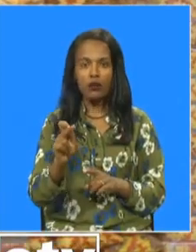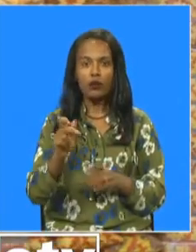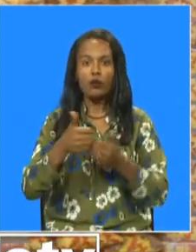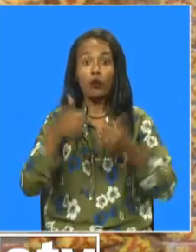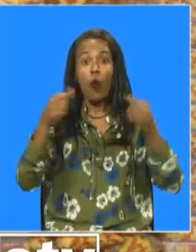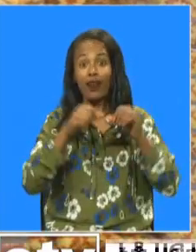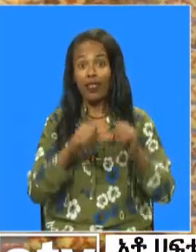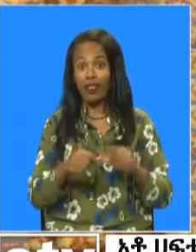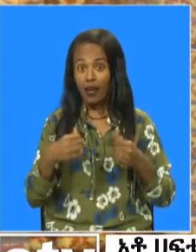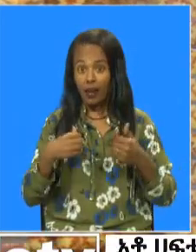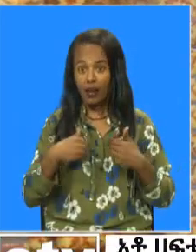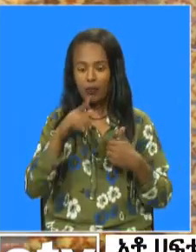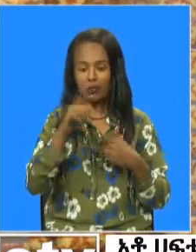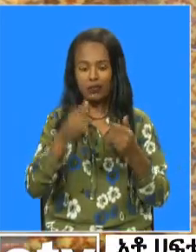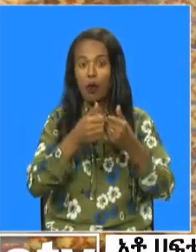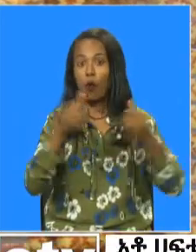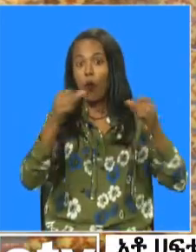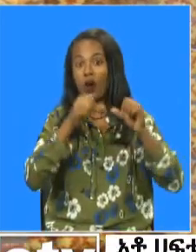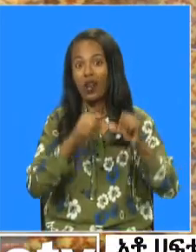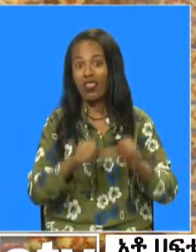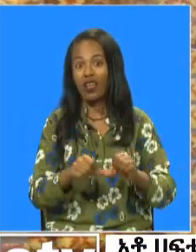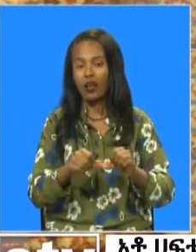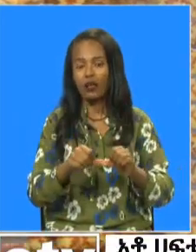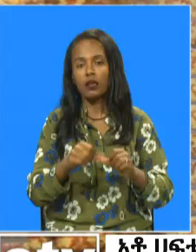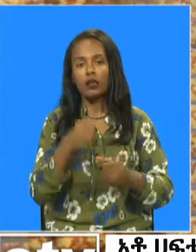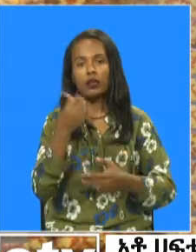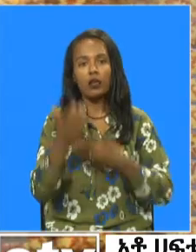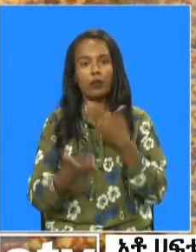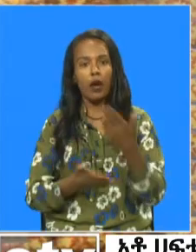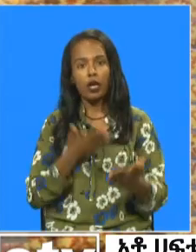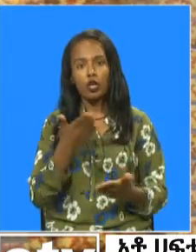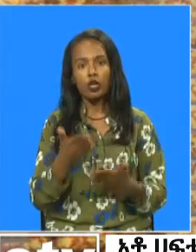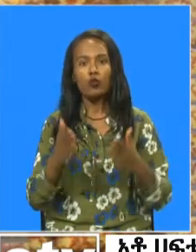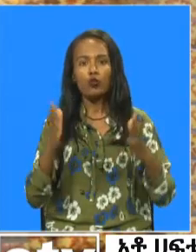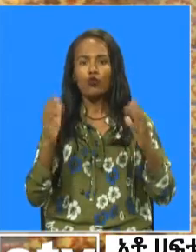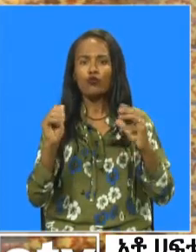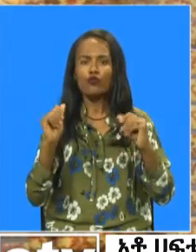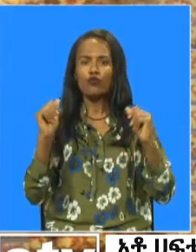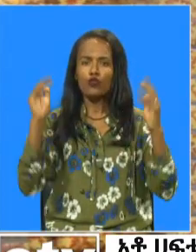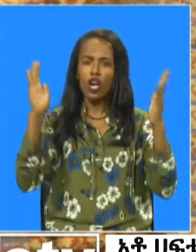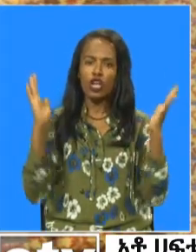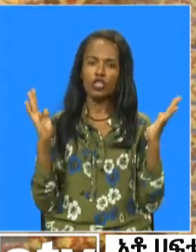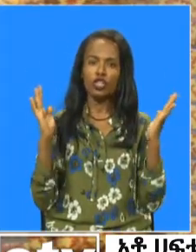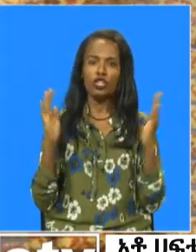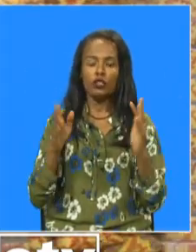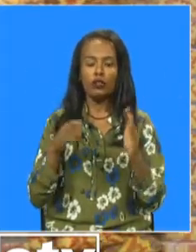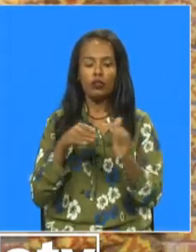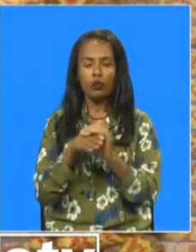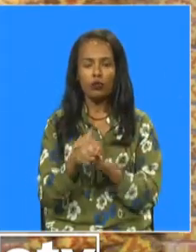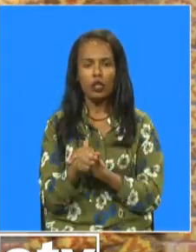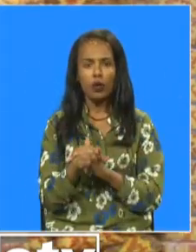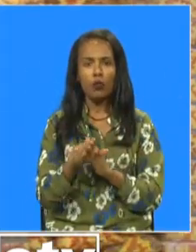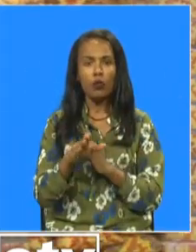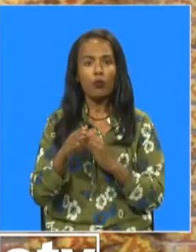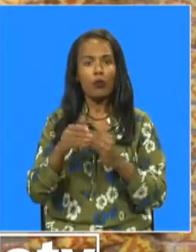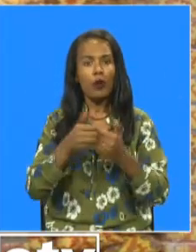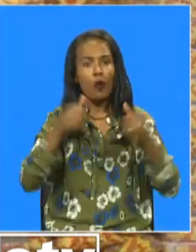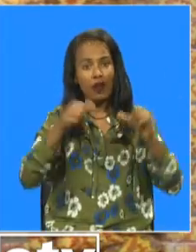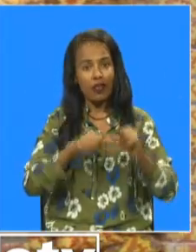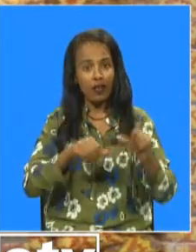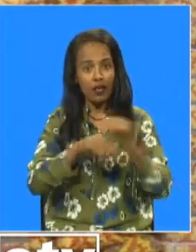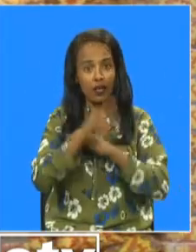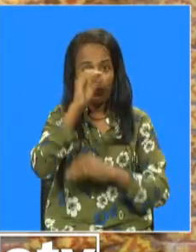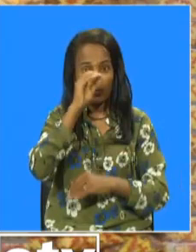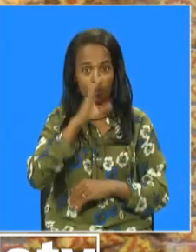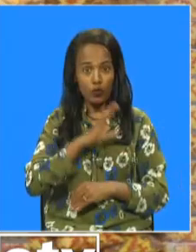አለ። ለዛ ኳራንታይን የሚያገለግሉ ፍራሽ እዛ ውስጥ የገቡ በኳራንታይን ላይ የገቡ